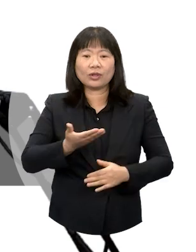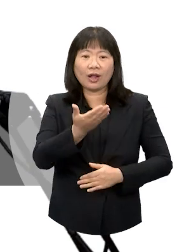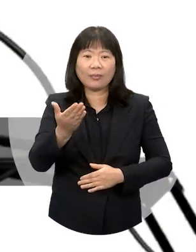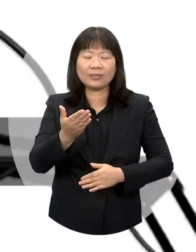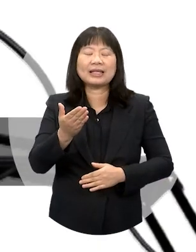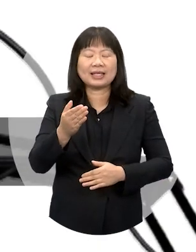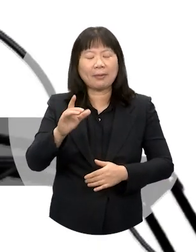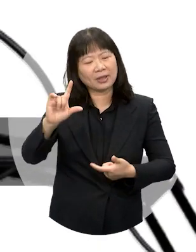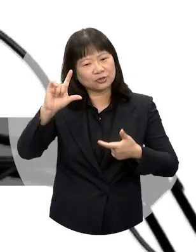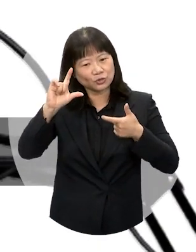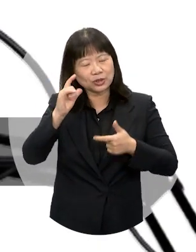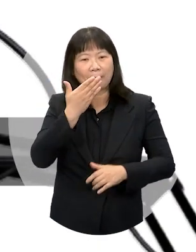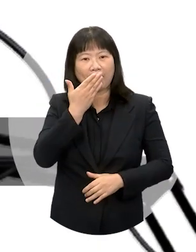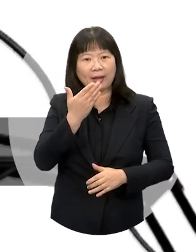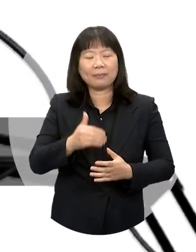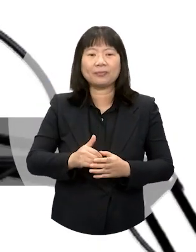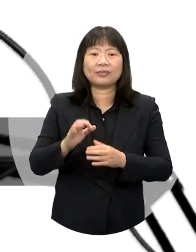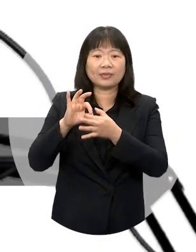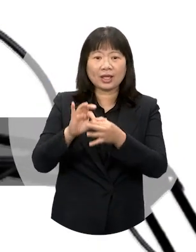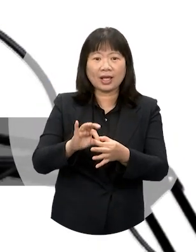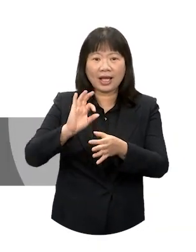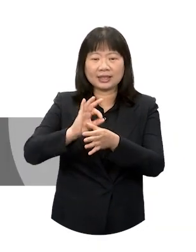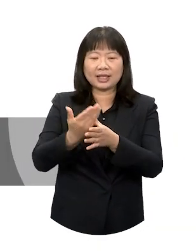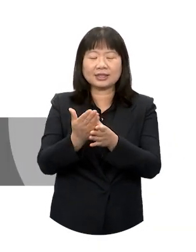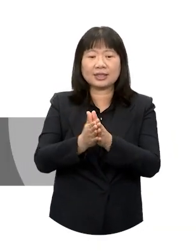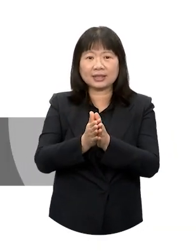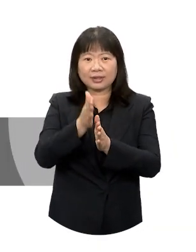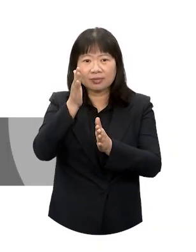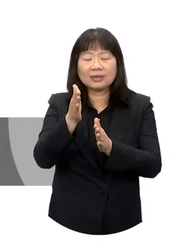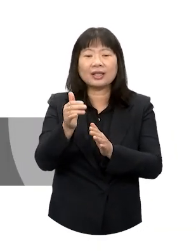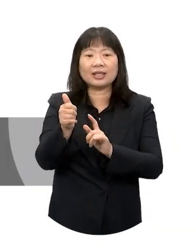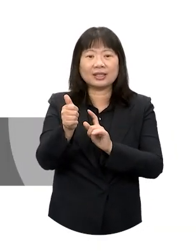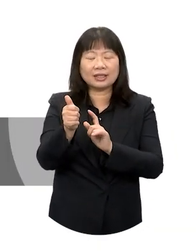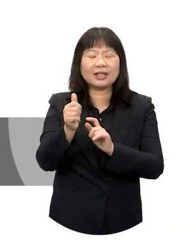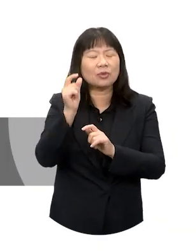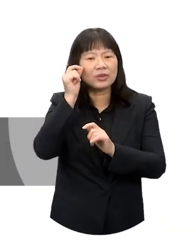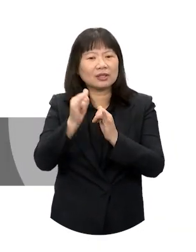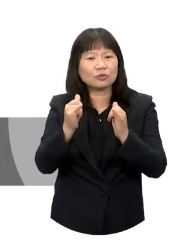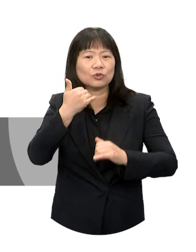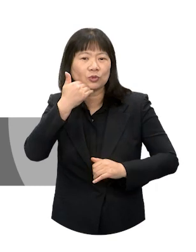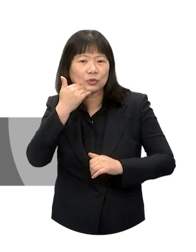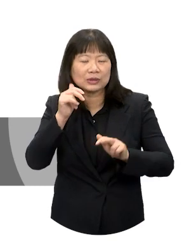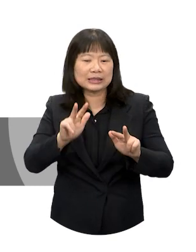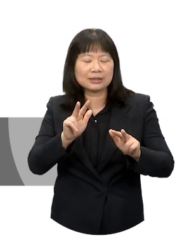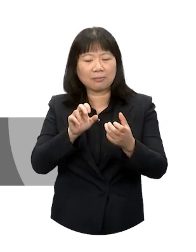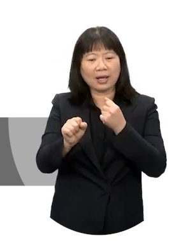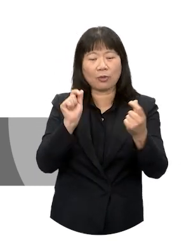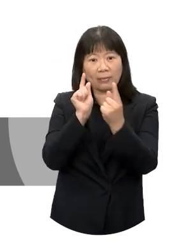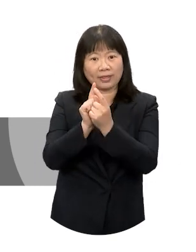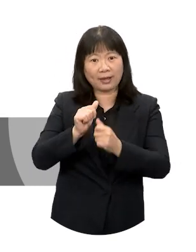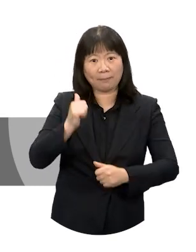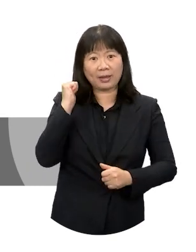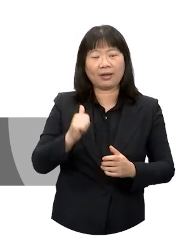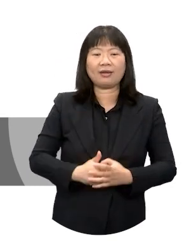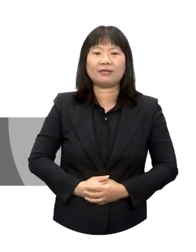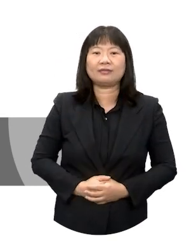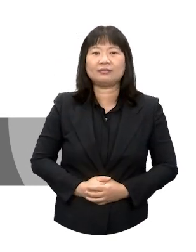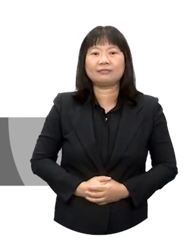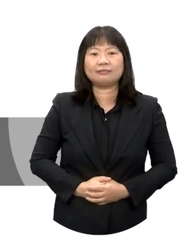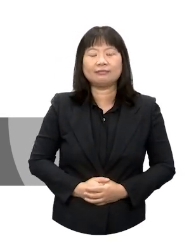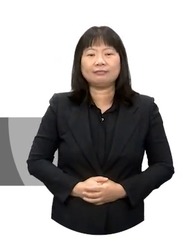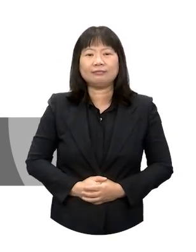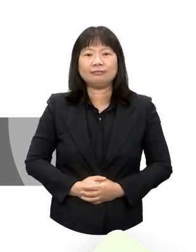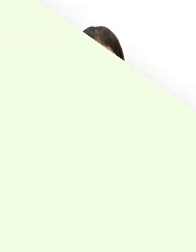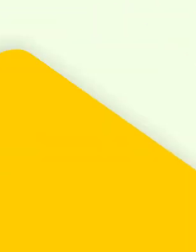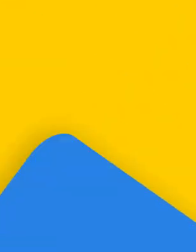안양을 보시는 여러분이 그 주인공일 수 있습니다. 계속해서 안양시를 빛낼 위인들은 누구일지 지금 바로 만나러